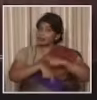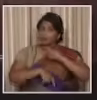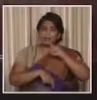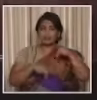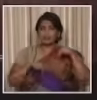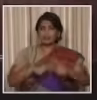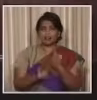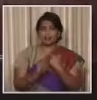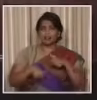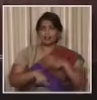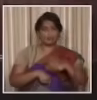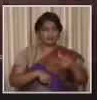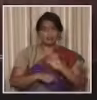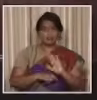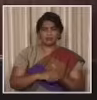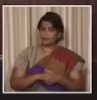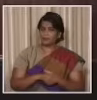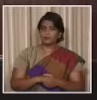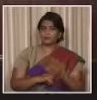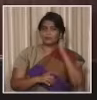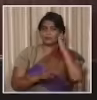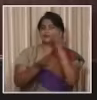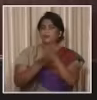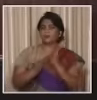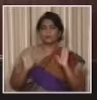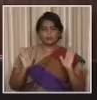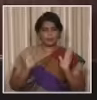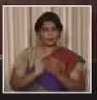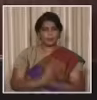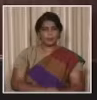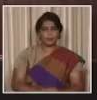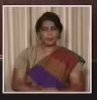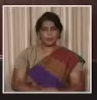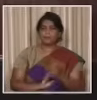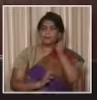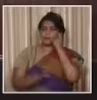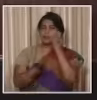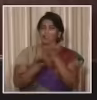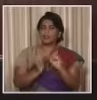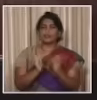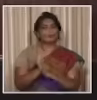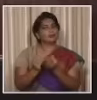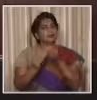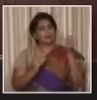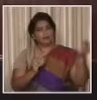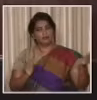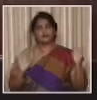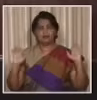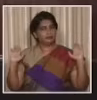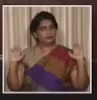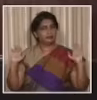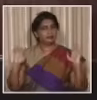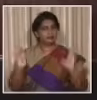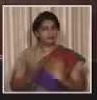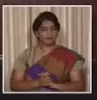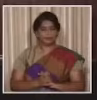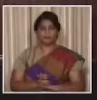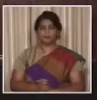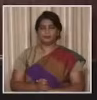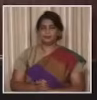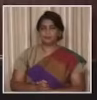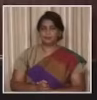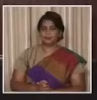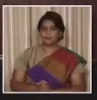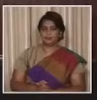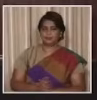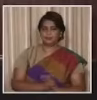මේක පරීක්ෂණය කරන්නේ අපි යෝජනාව ඉදිරිපත් වුණා විතරයි. යෝජනාව අපි පරීක්ෂණ මණ්ඩලයට යොමු කරන්න. ඈ ඉවරයි නේ